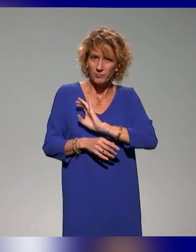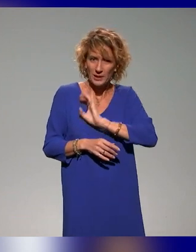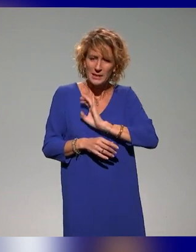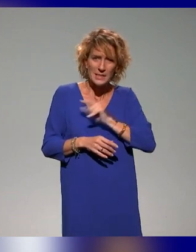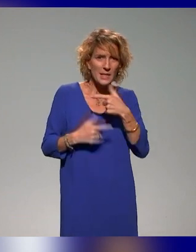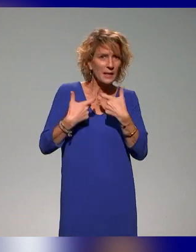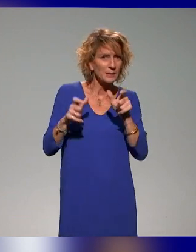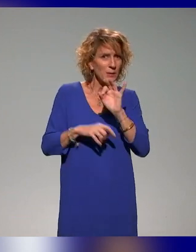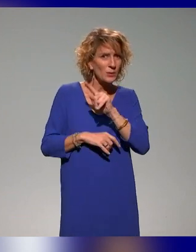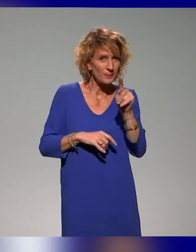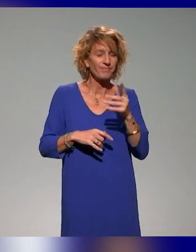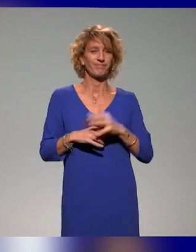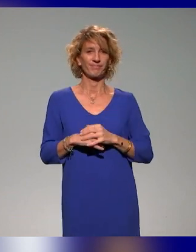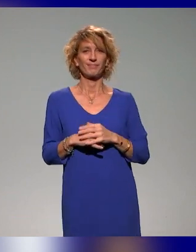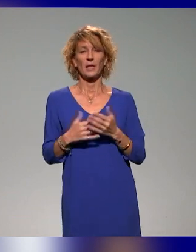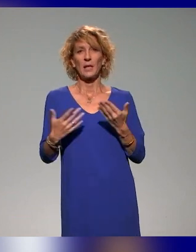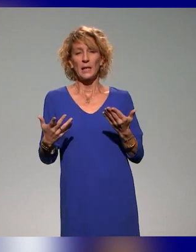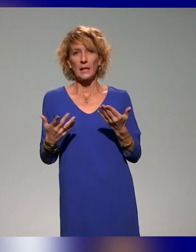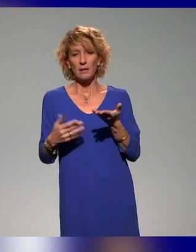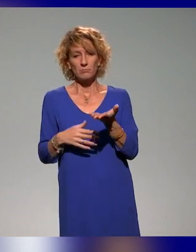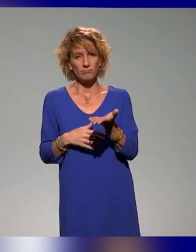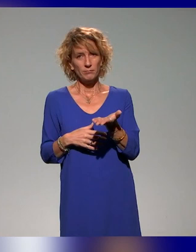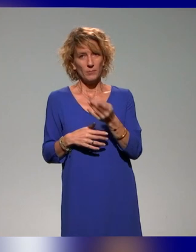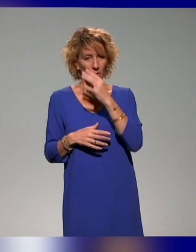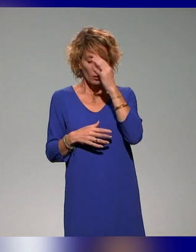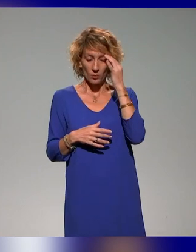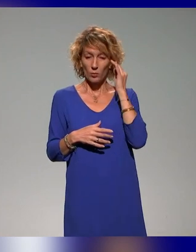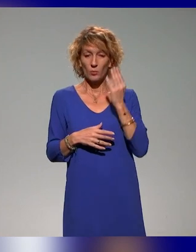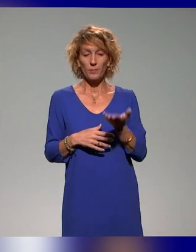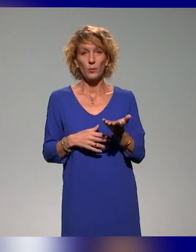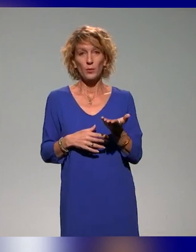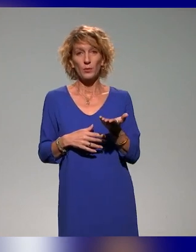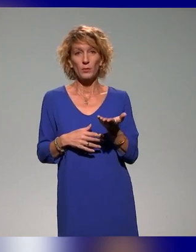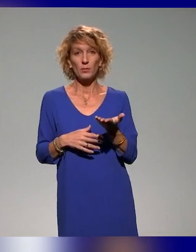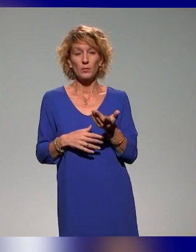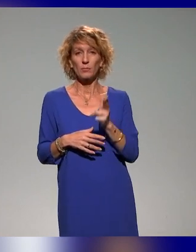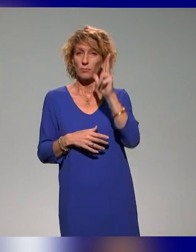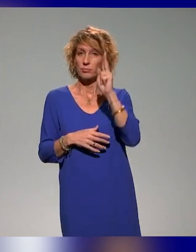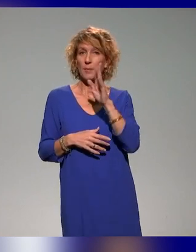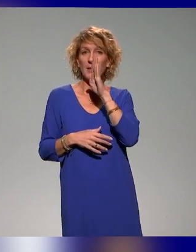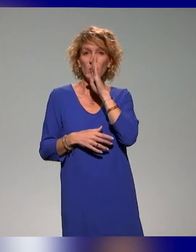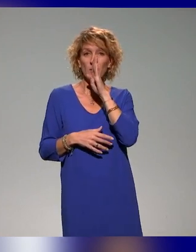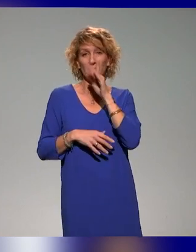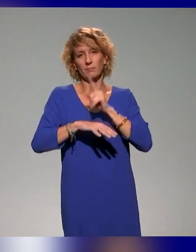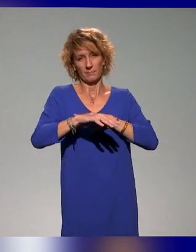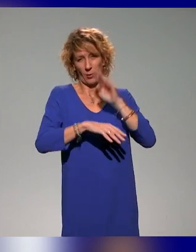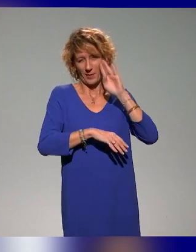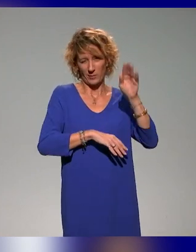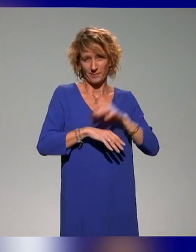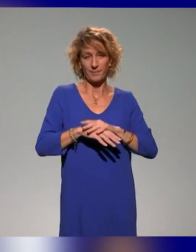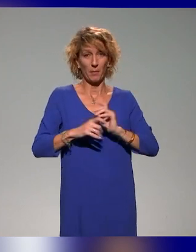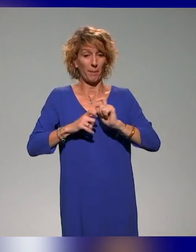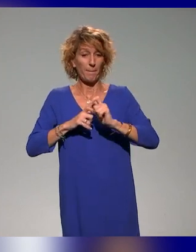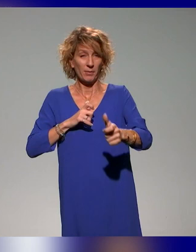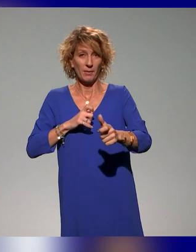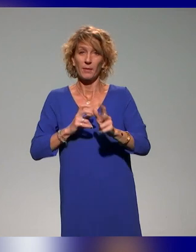accessibilité, sous-entendu. Et à partir donc de midi, heure métropolitaine, on enchaînera sur